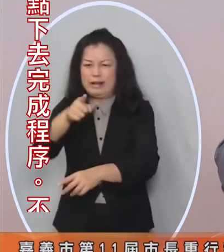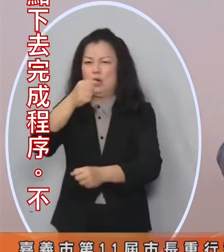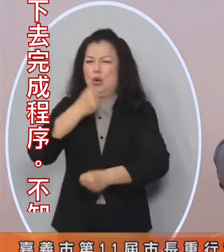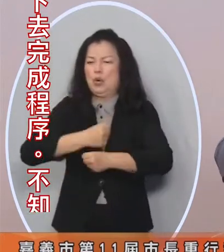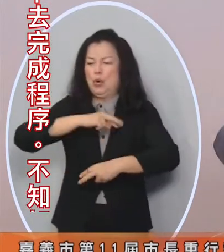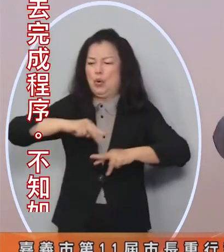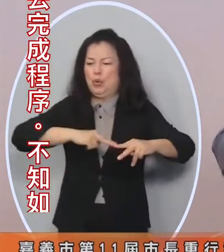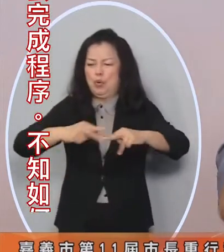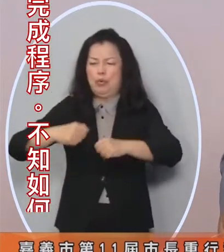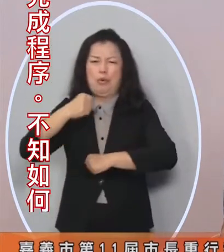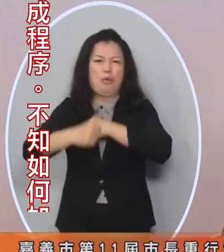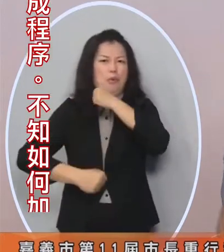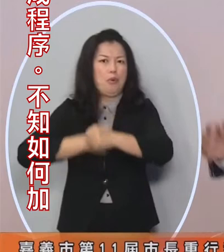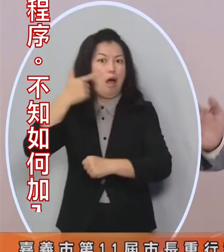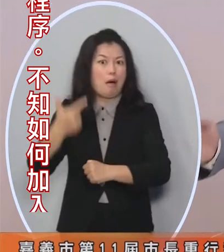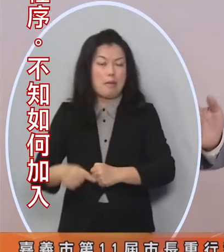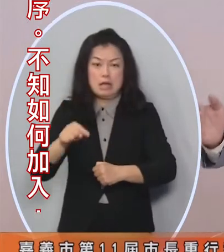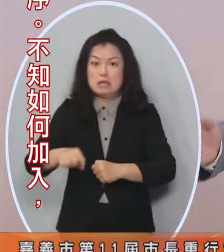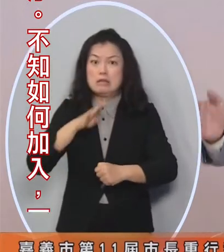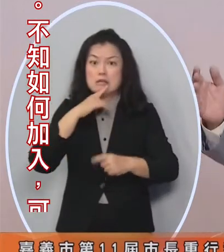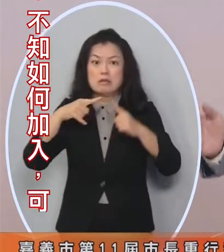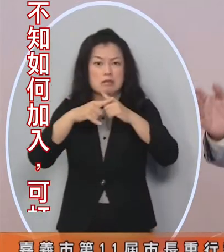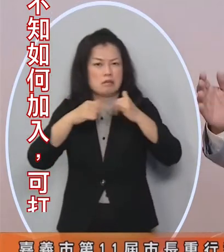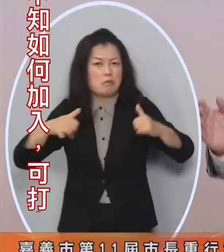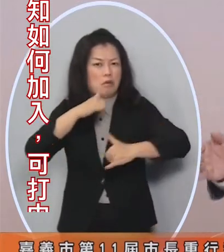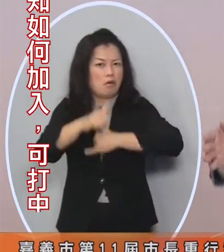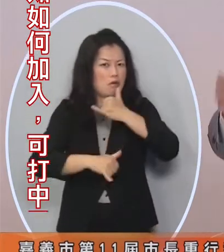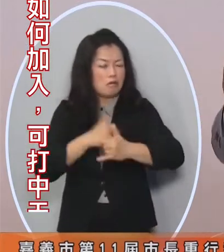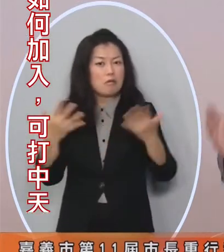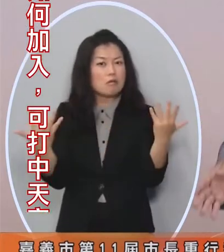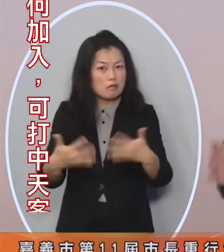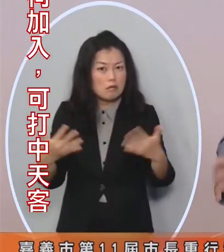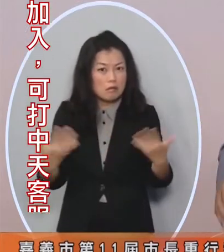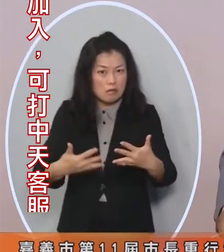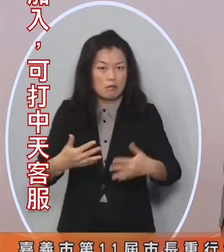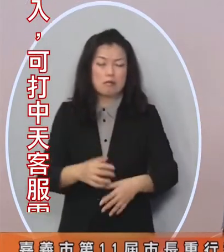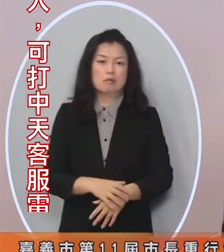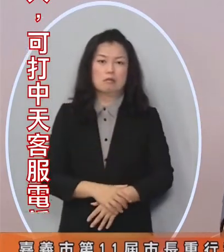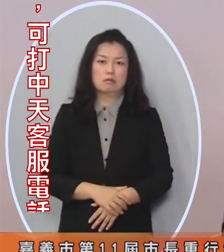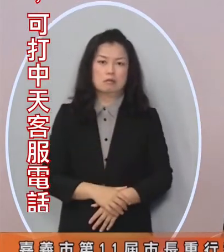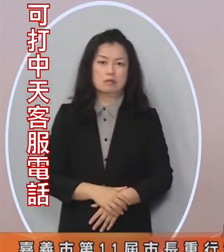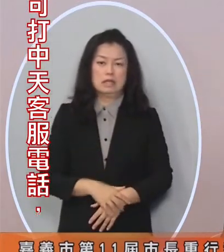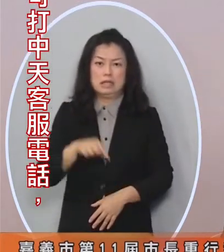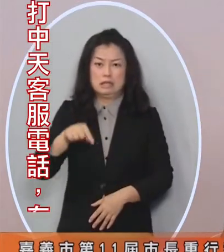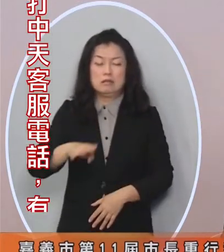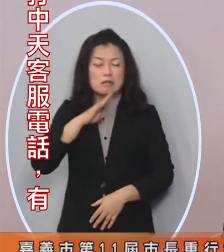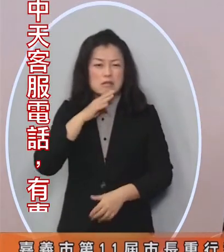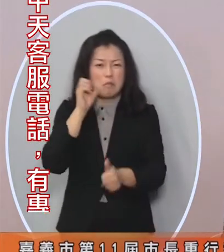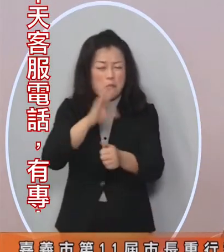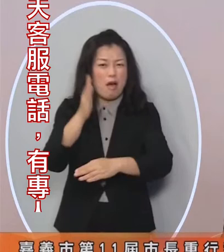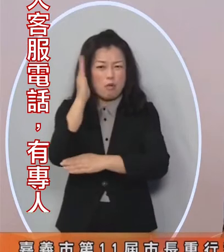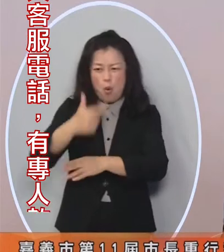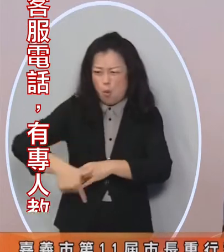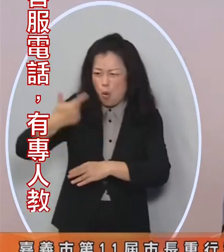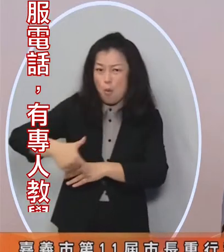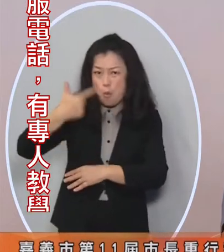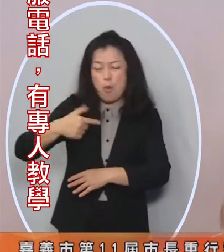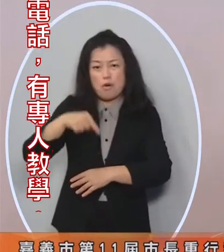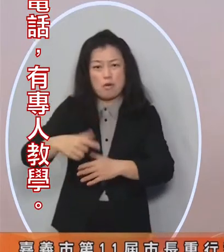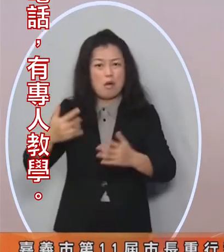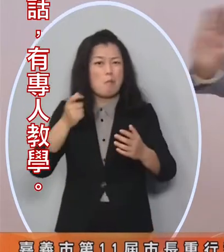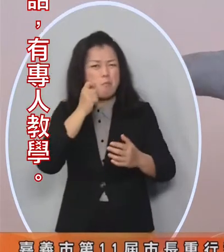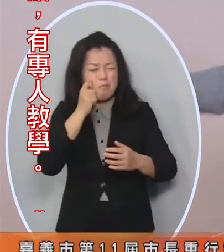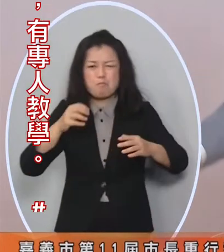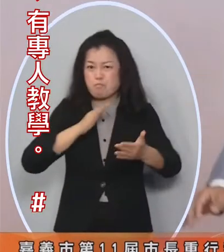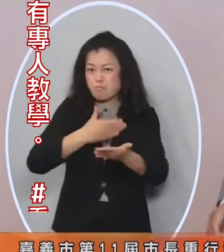都是人民生活上的问题，这些都是民众待于你市政府赶快解决的问题。但是这些问